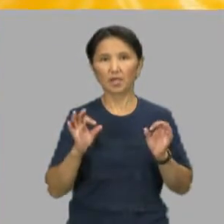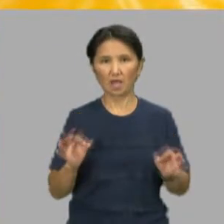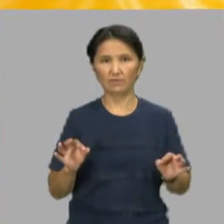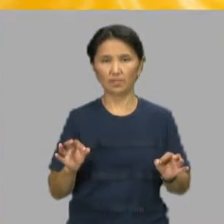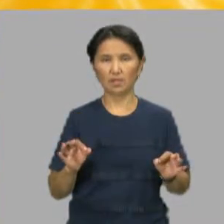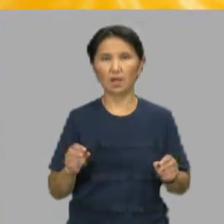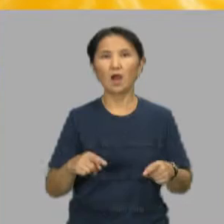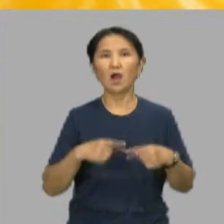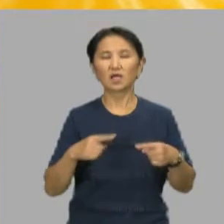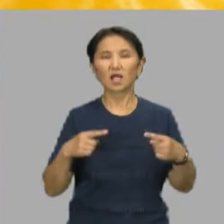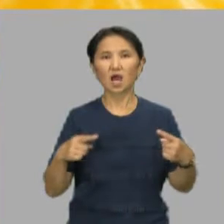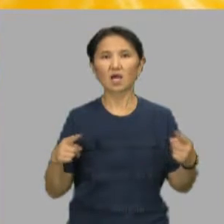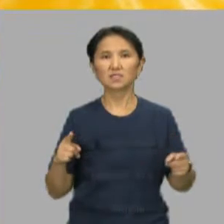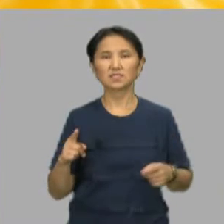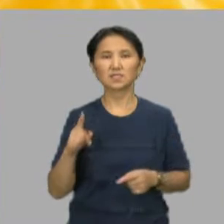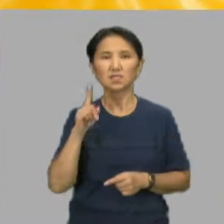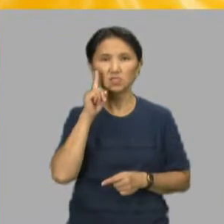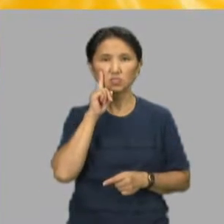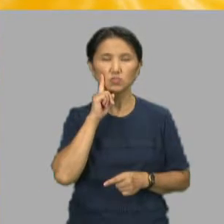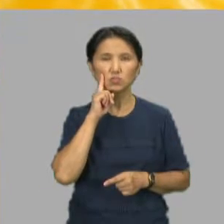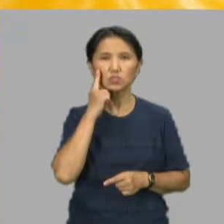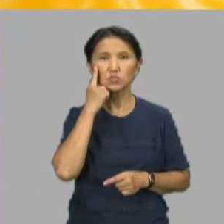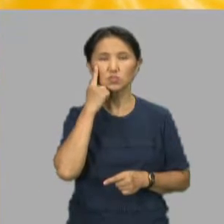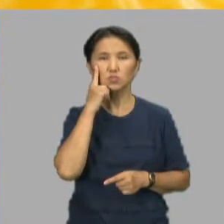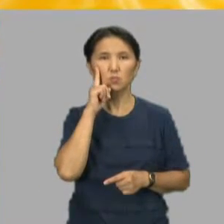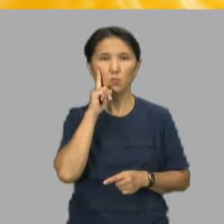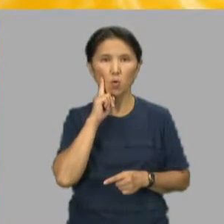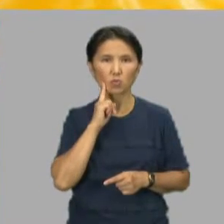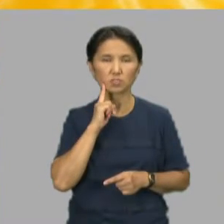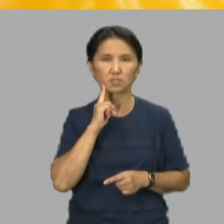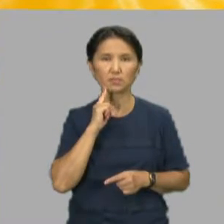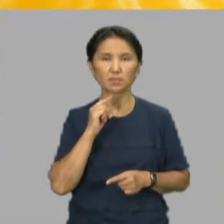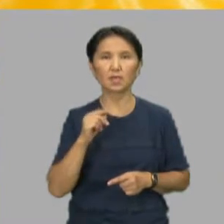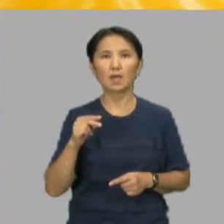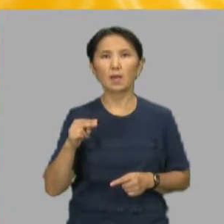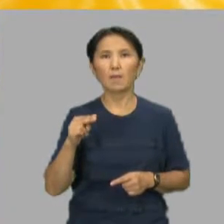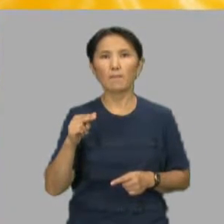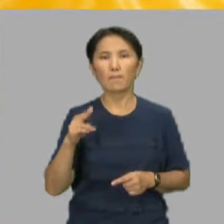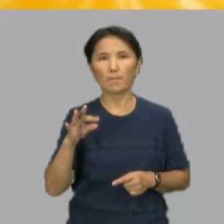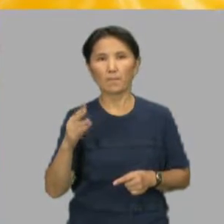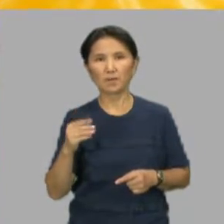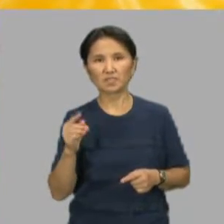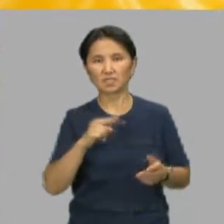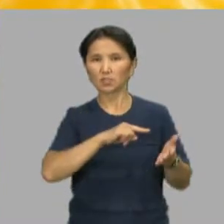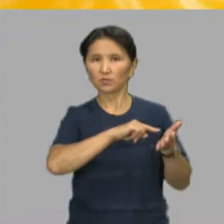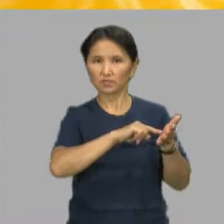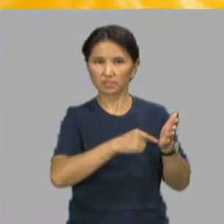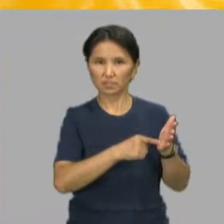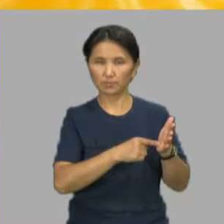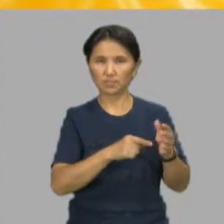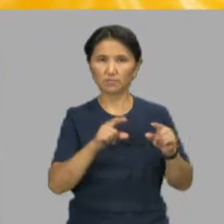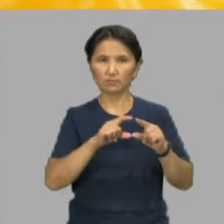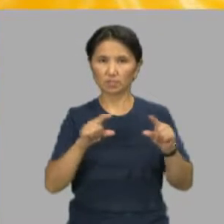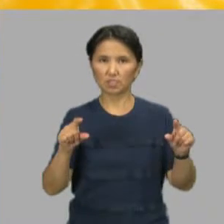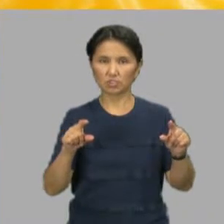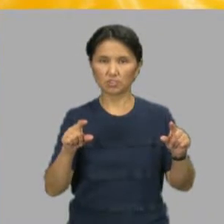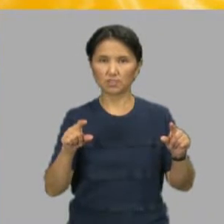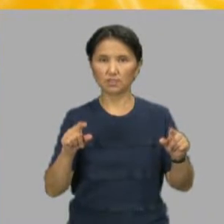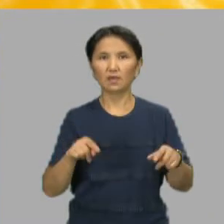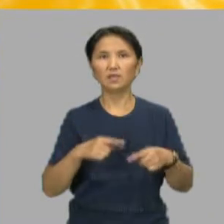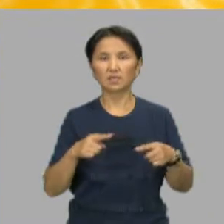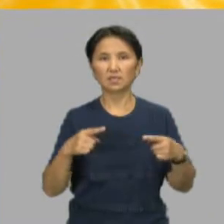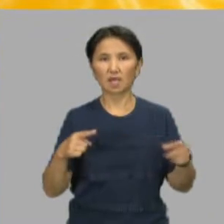Правильно, разные способы постановки запятых в предложениях и